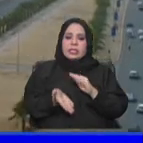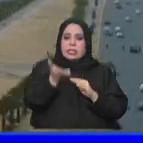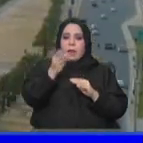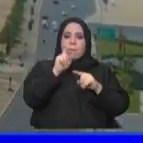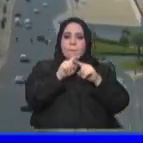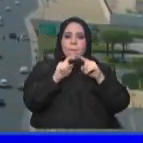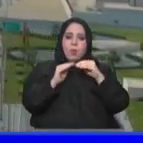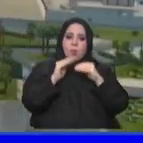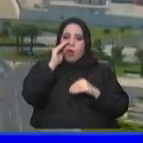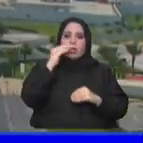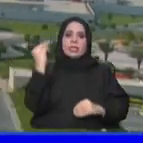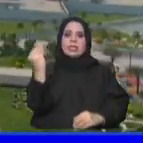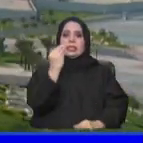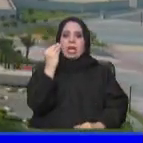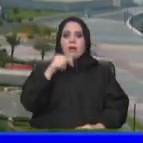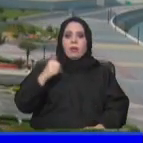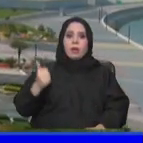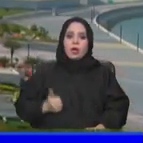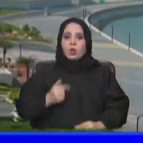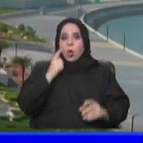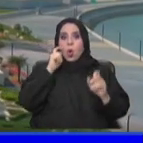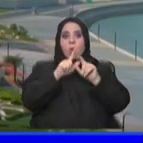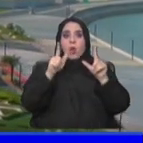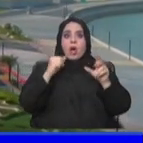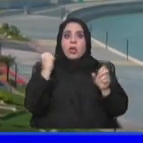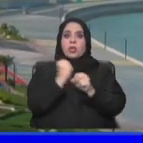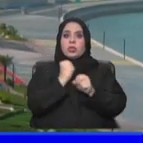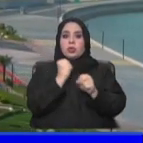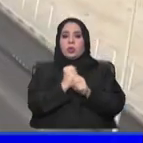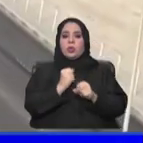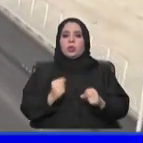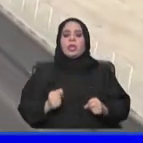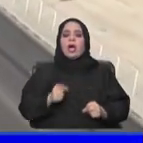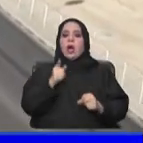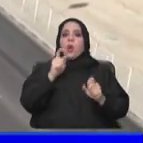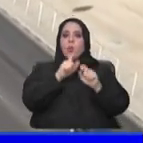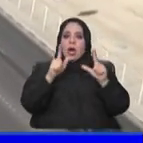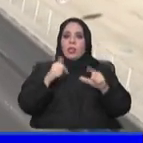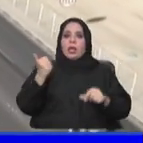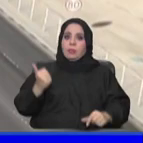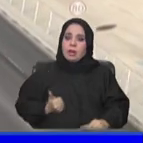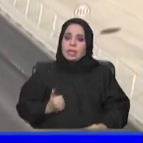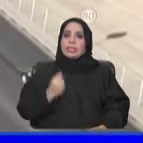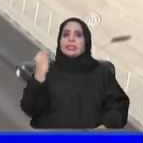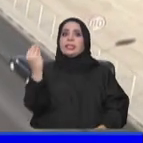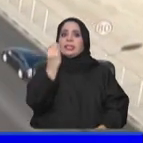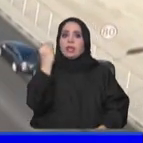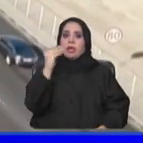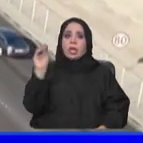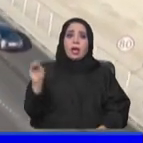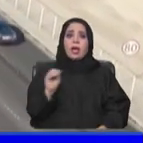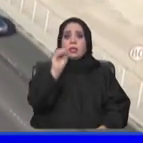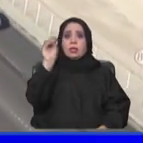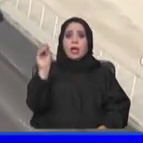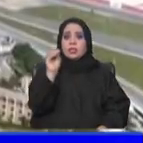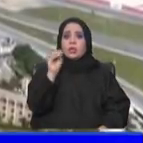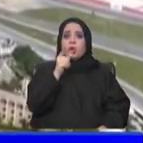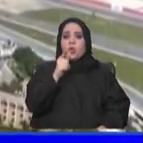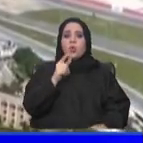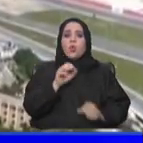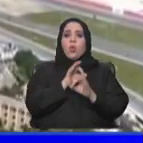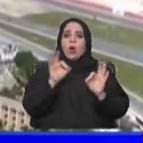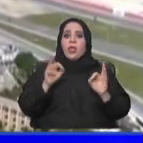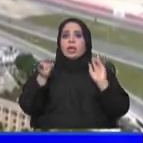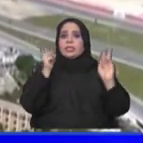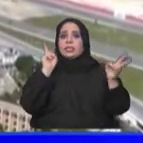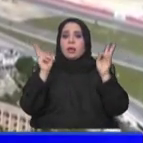الهادفة إلى رفع معدلات النشاط السياحي في البحرين، كما يظهر حجم الجهود التي بذلتها البحرين للسياحة متمثلة